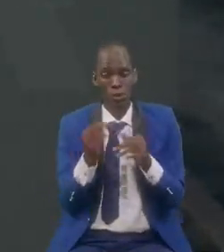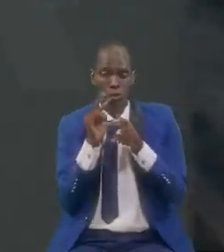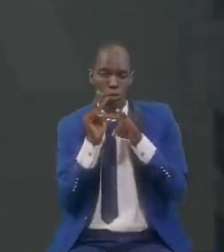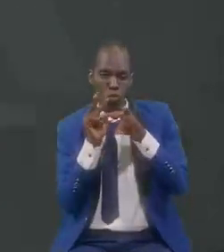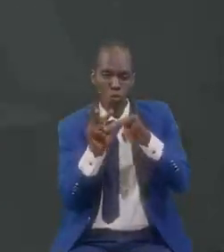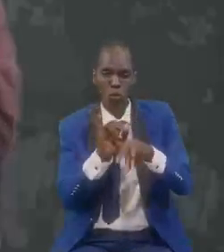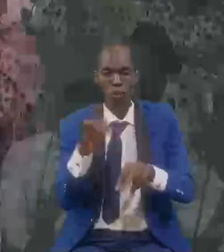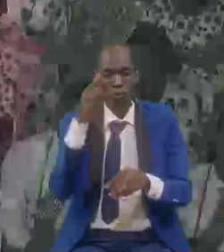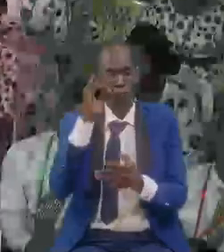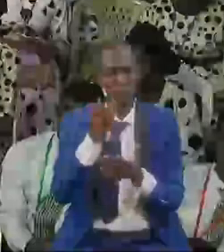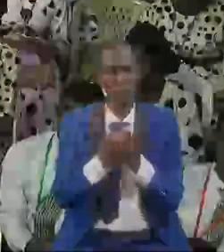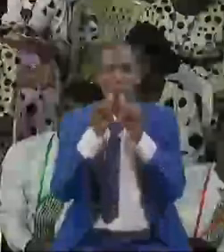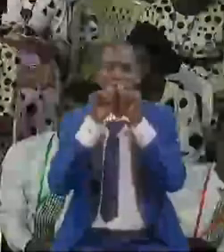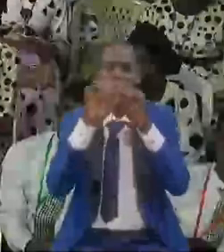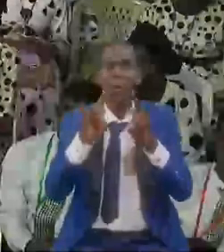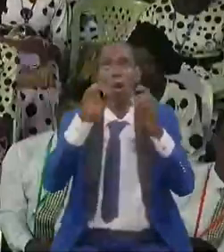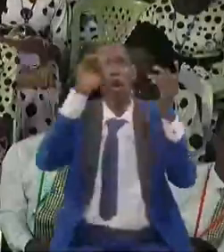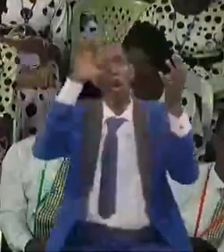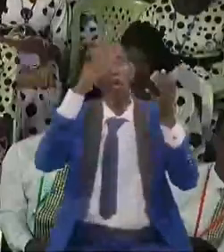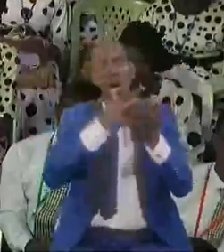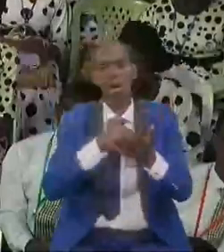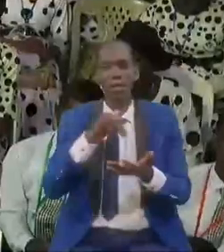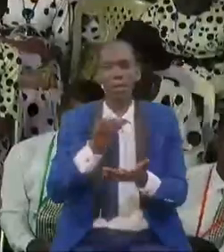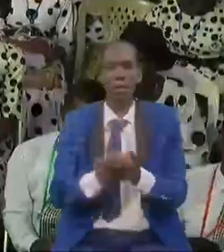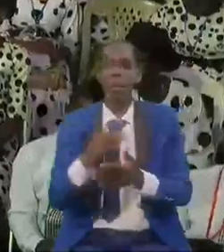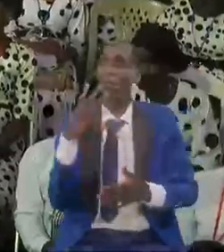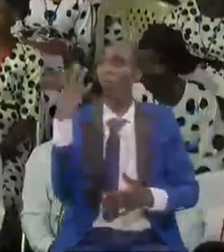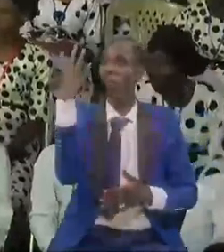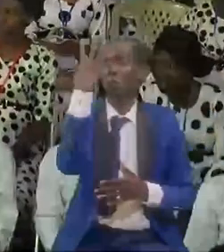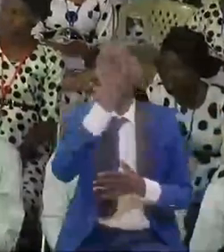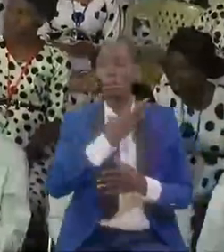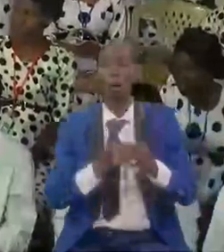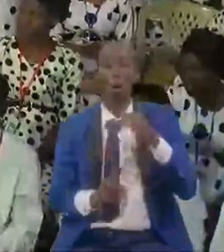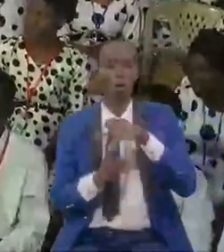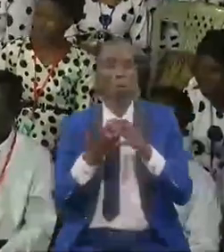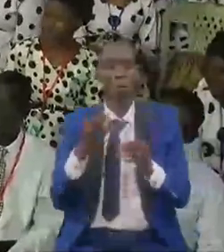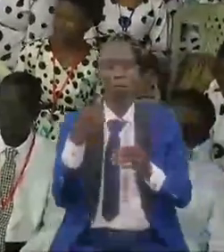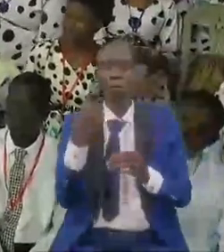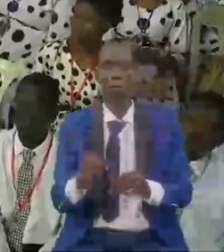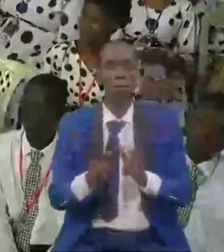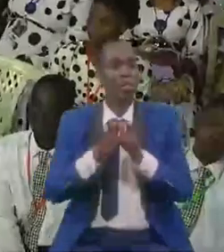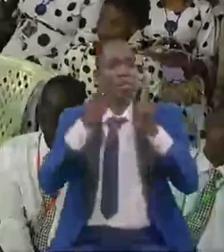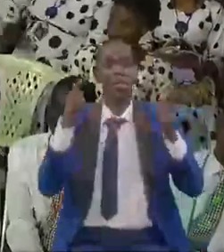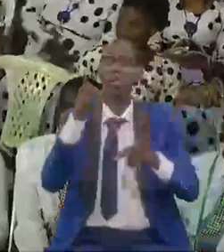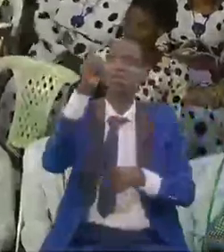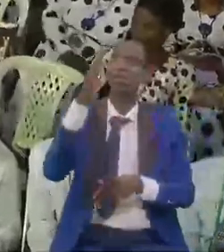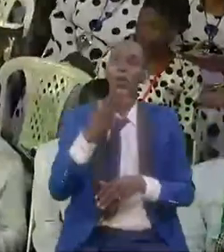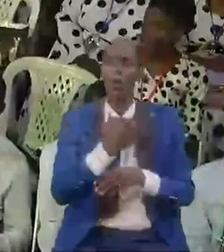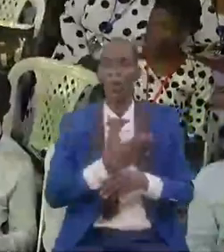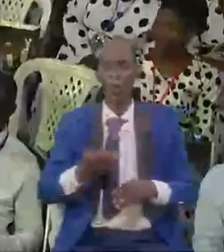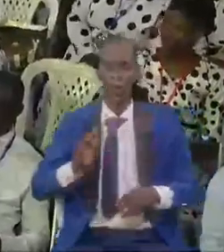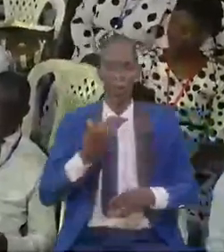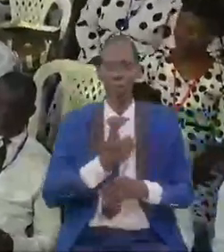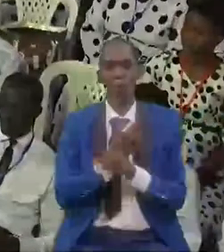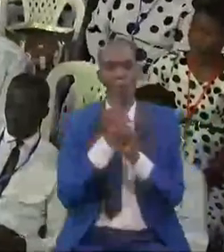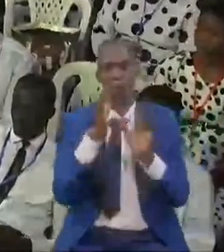En attendant la bienheureuse espérance et la manifestation de la gloire du grand Dieu de notre Sauveur,